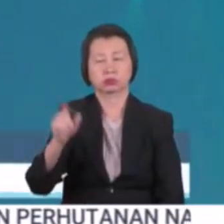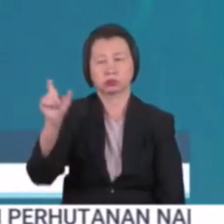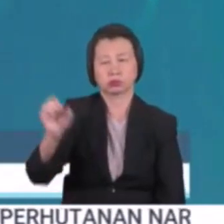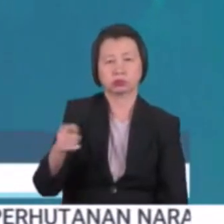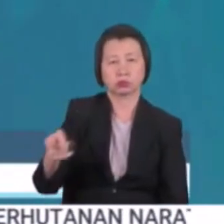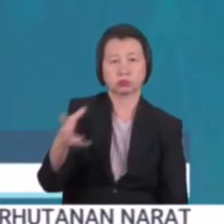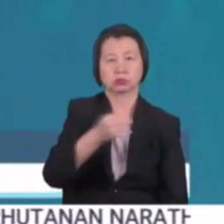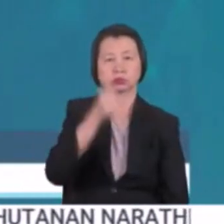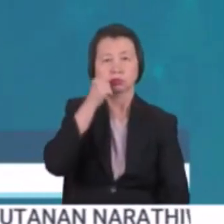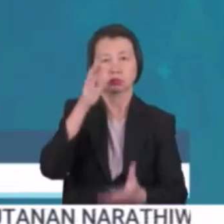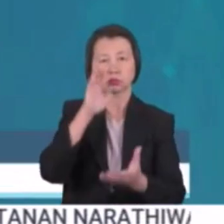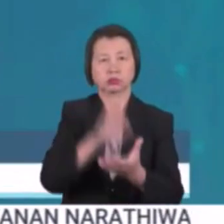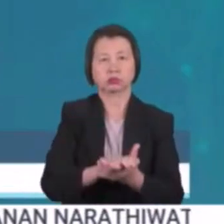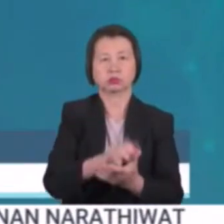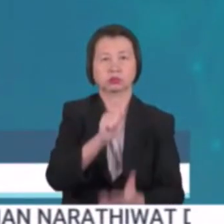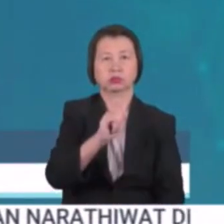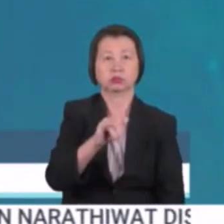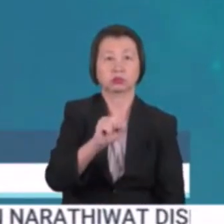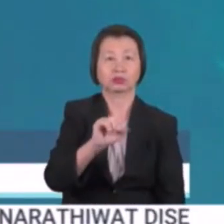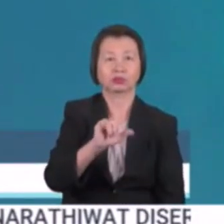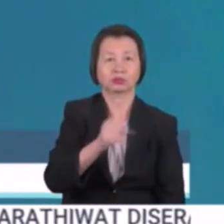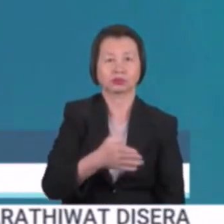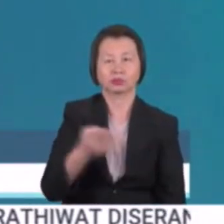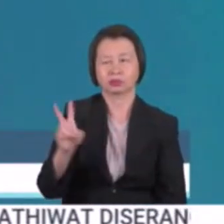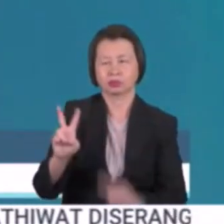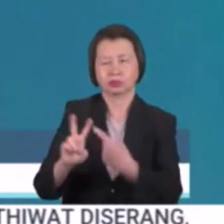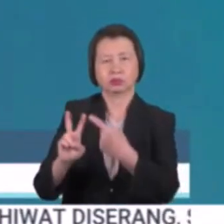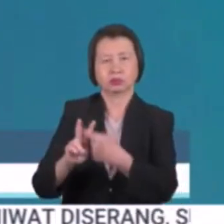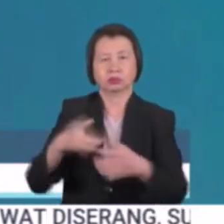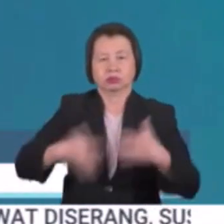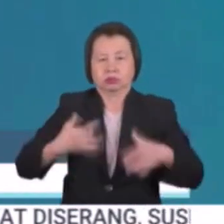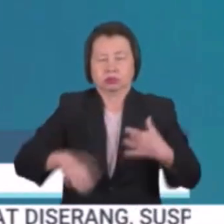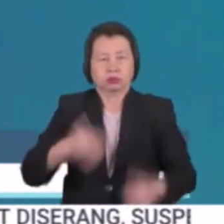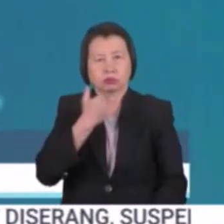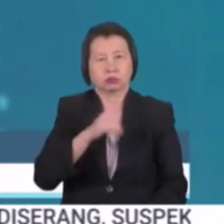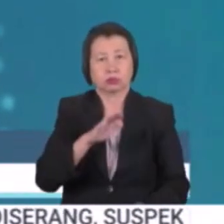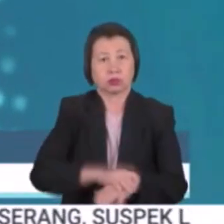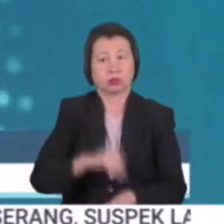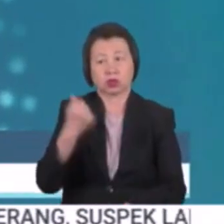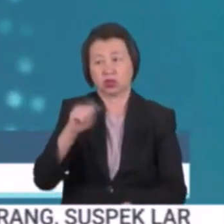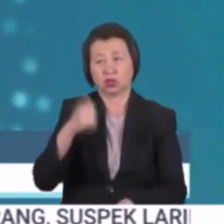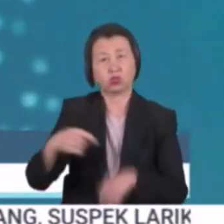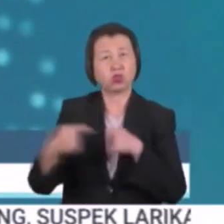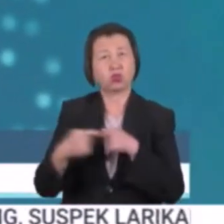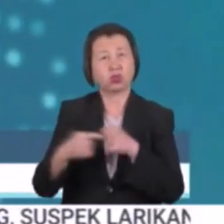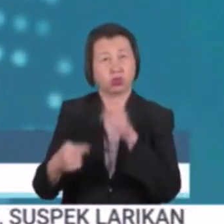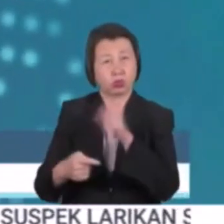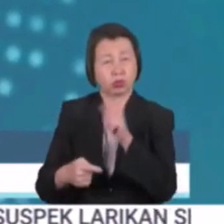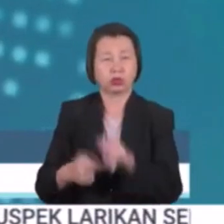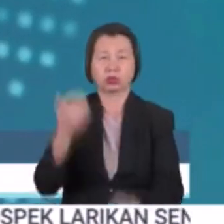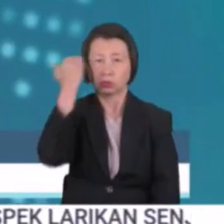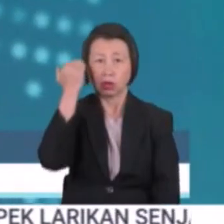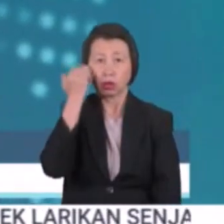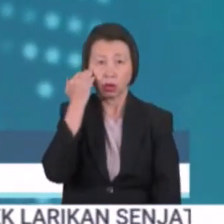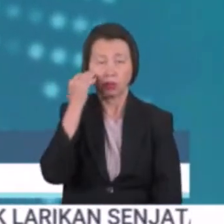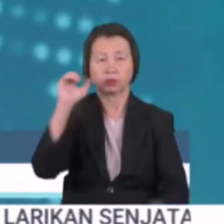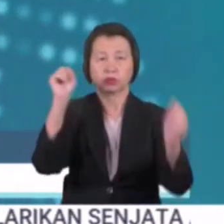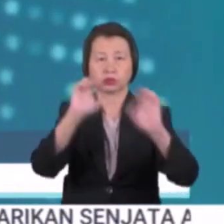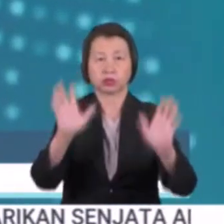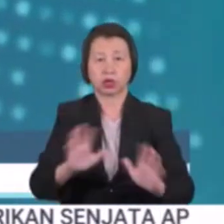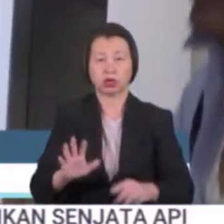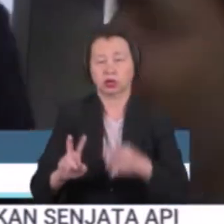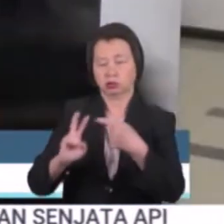Hazani dan isterinya Aisyah Hijana Azhari mengaku tidak bersalah atas 10 pertuduhan di Mahkamah Session Shah